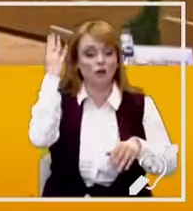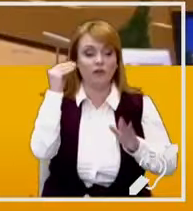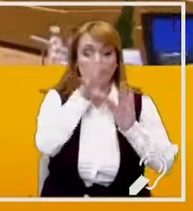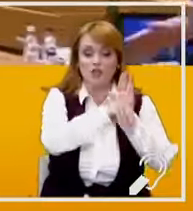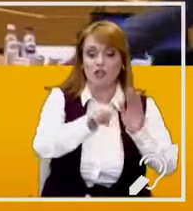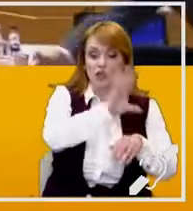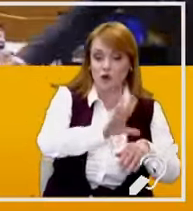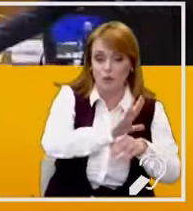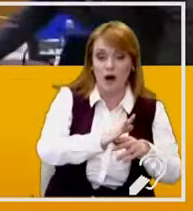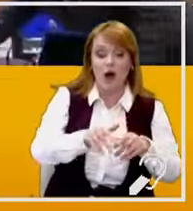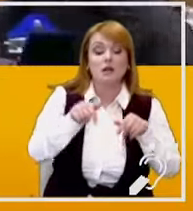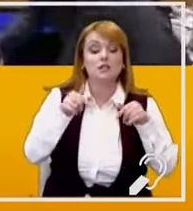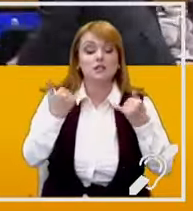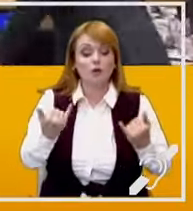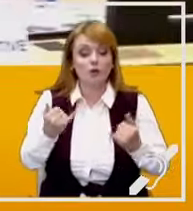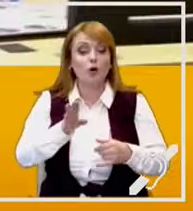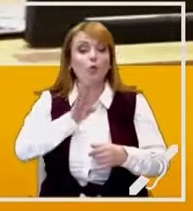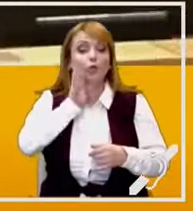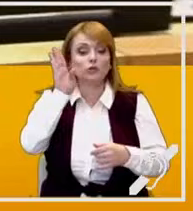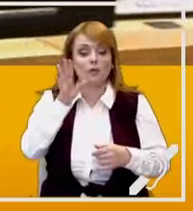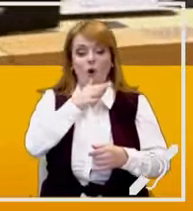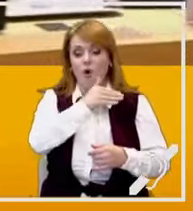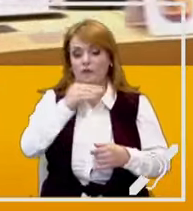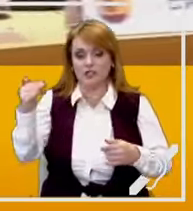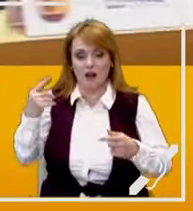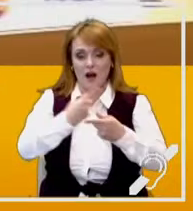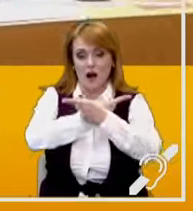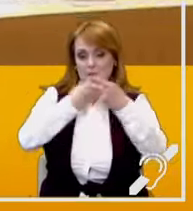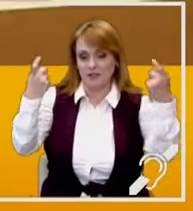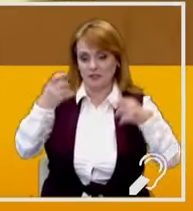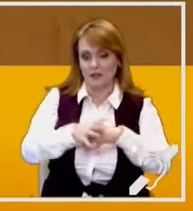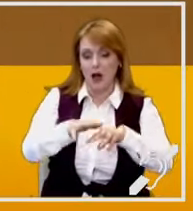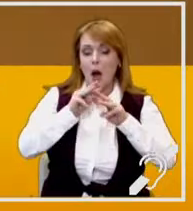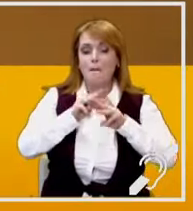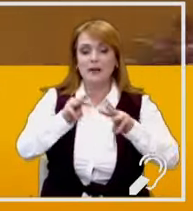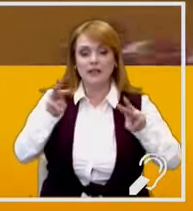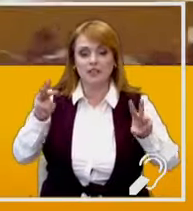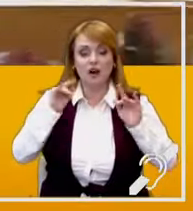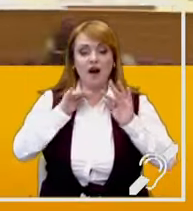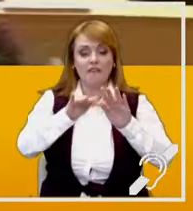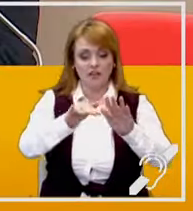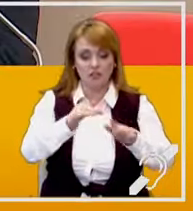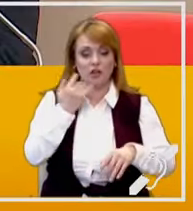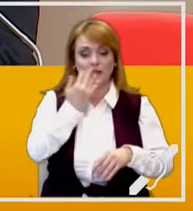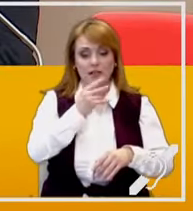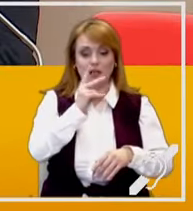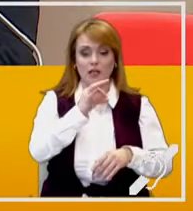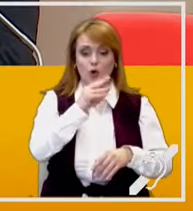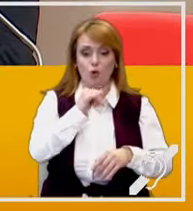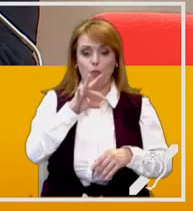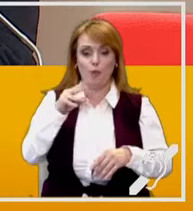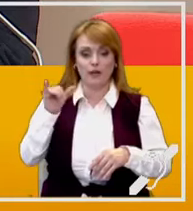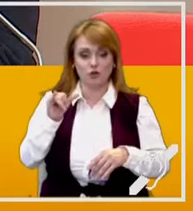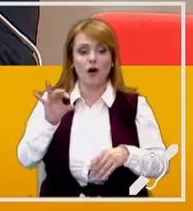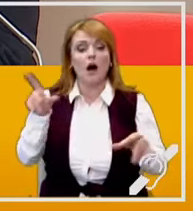fost oficializată în această dimineață la Bruxelles de ministrul de externe Nicu Popescu și directorul general al Direcției Generale Vecinătate